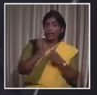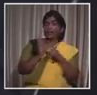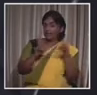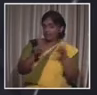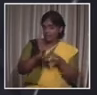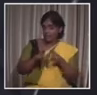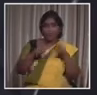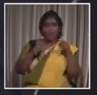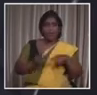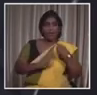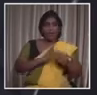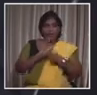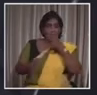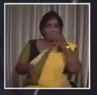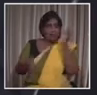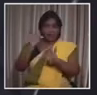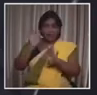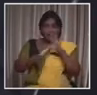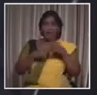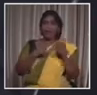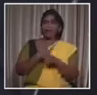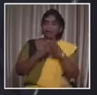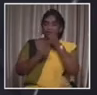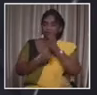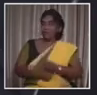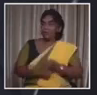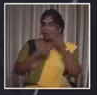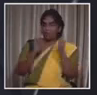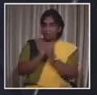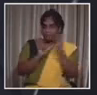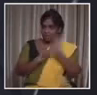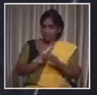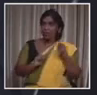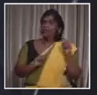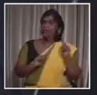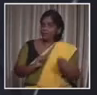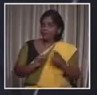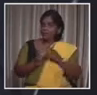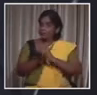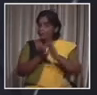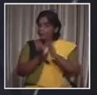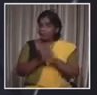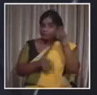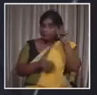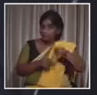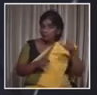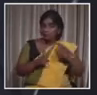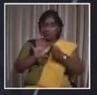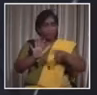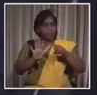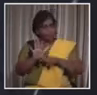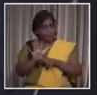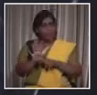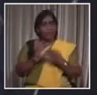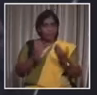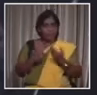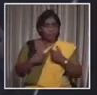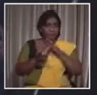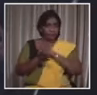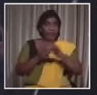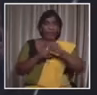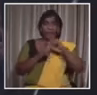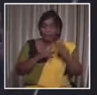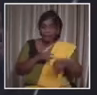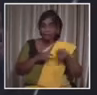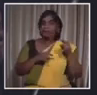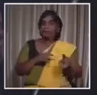මේකෙදි දේශීය අමුද්‍රව්‍ය යොදාගෙන මේ බෝම්බ පිපිරීම කරලා තියෙන්නේ. මේකට උදව් කරපු අය, පුහුණු කරපු අය, අපි හරින් ප්‍රනාන්දු